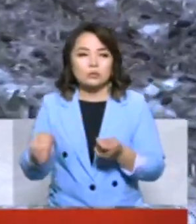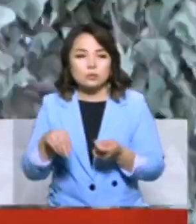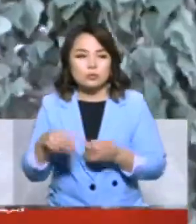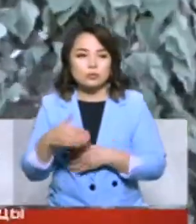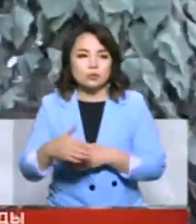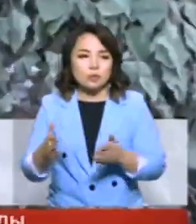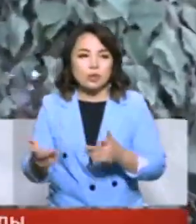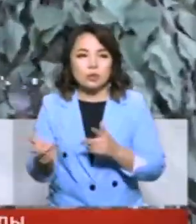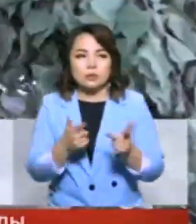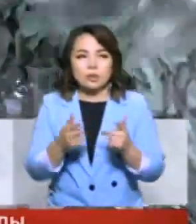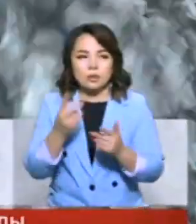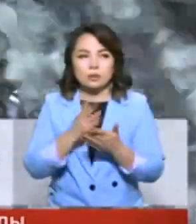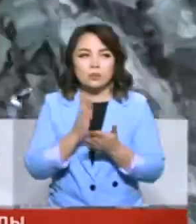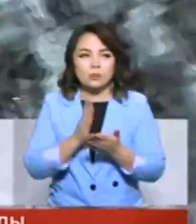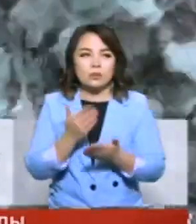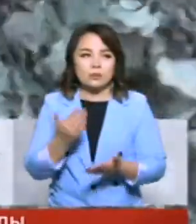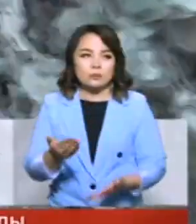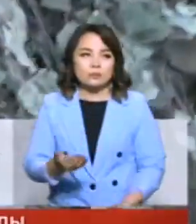әзірлейді.